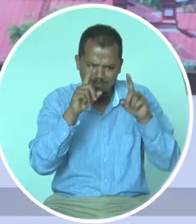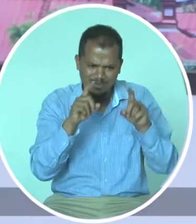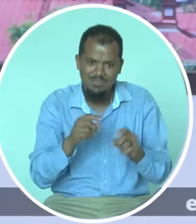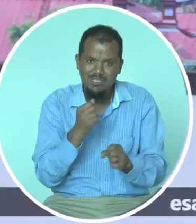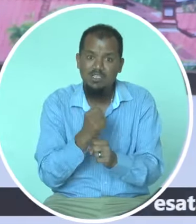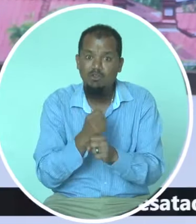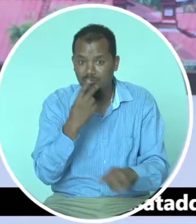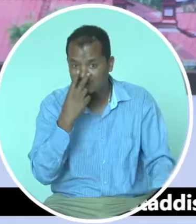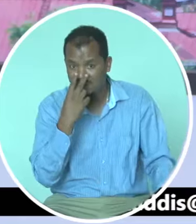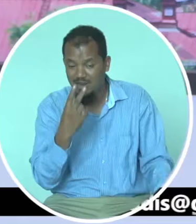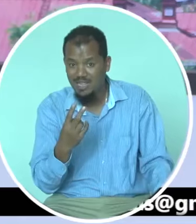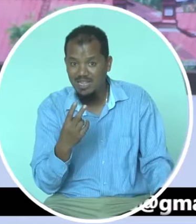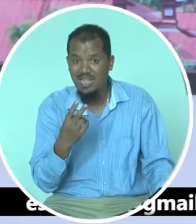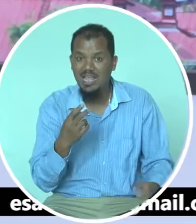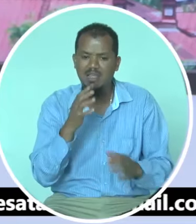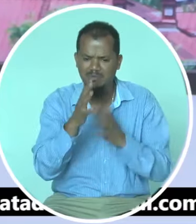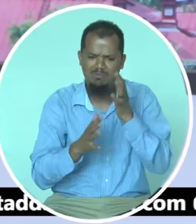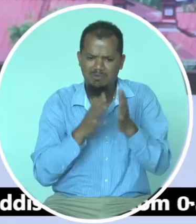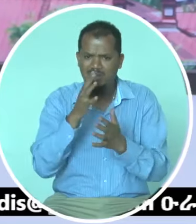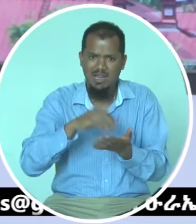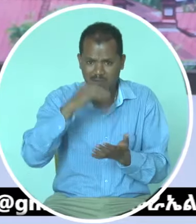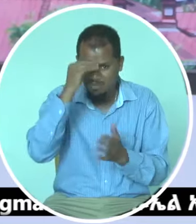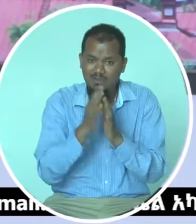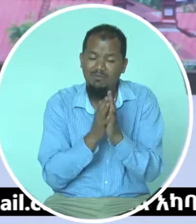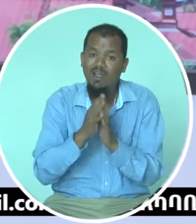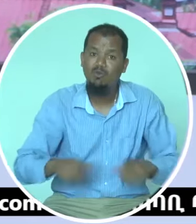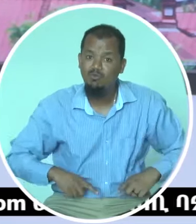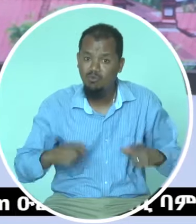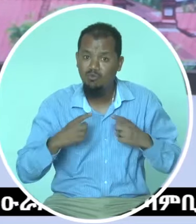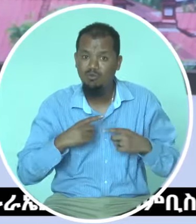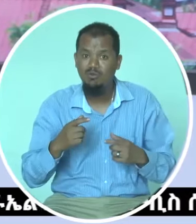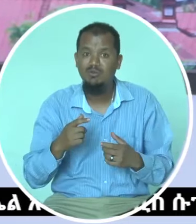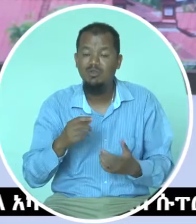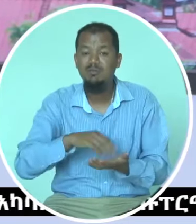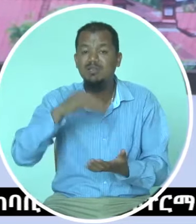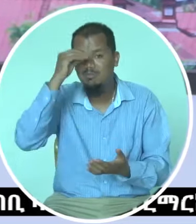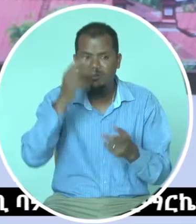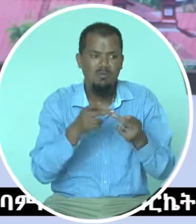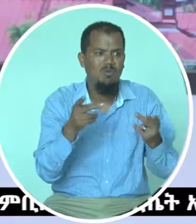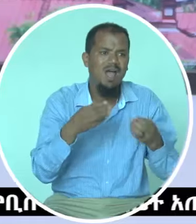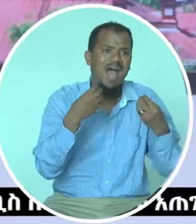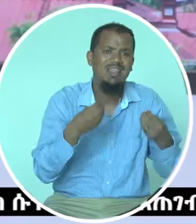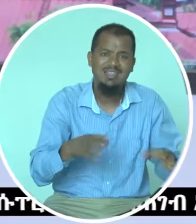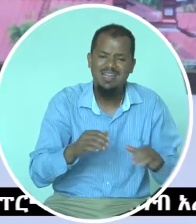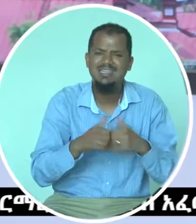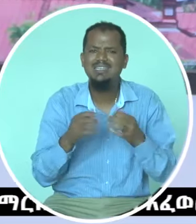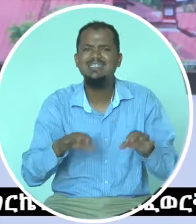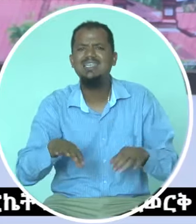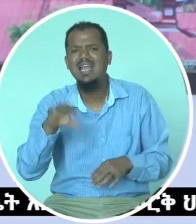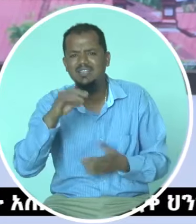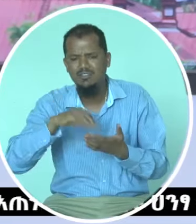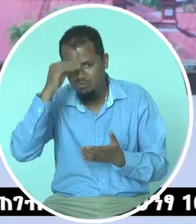የምርምር ስራዎችን በተመለከተ እንዲሁም የምልክት ቋንቋ ለመማር ፍላጎት ኖሯችሁ የምንማርበት ቦታ አጣን እንዴት